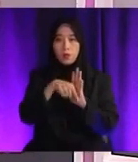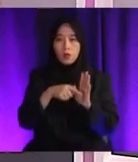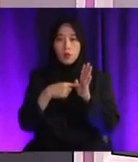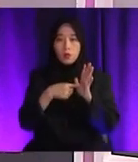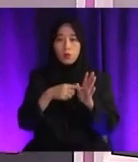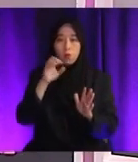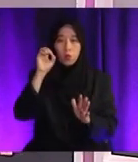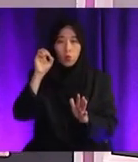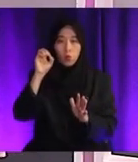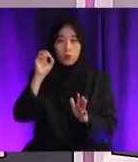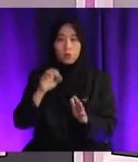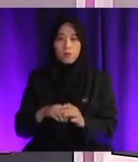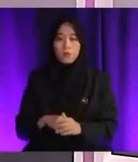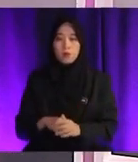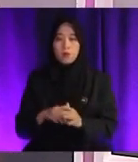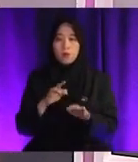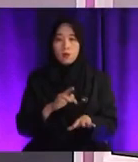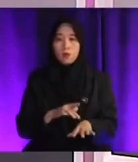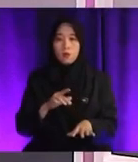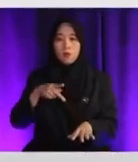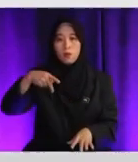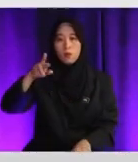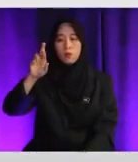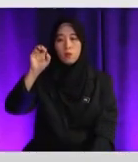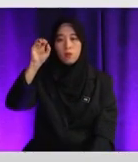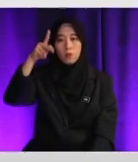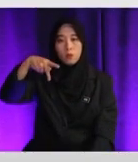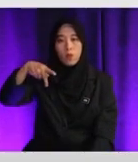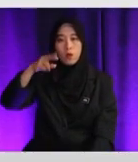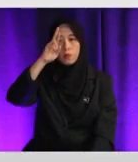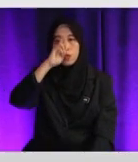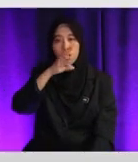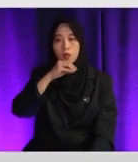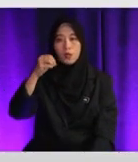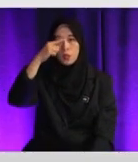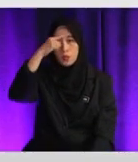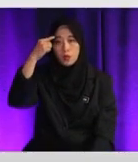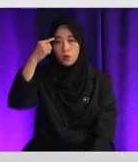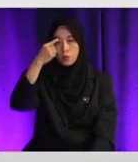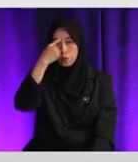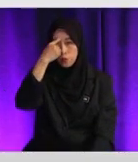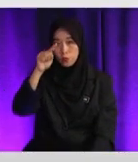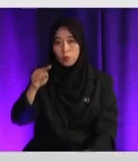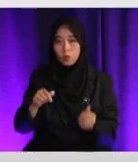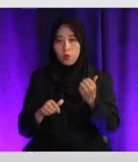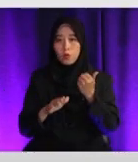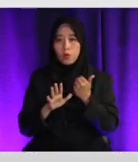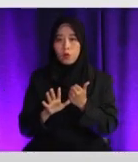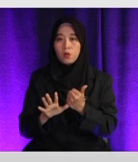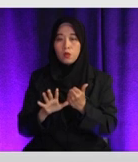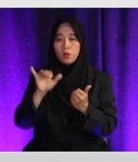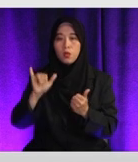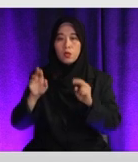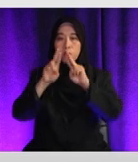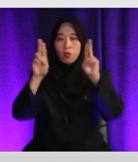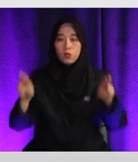seterusnya. Sentuhkan prok merah dan prok hitam pada komponen yang hendak diuji. Jadi dekat sini fius cartridge tadi kan dalam bentuk